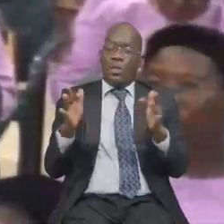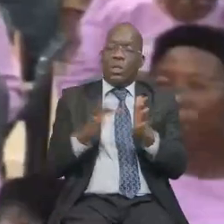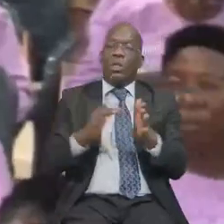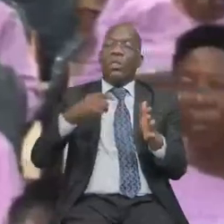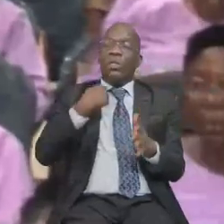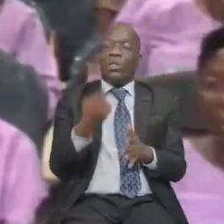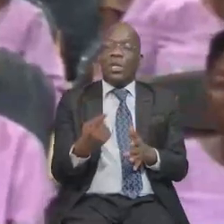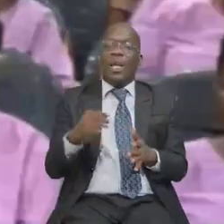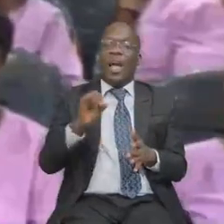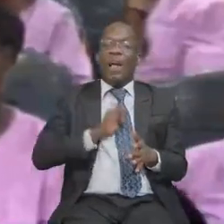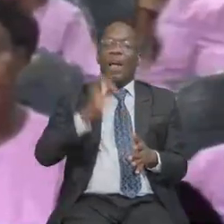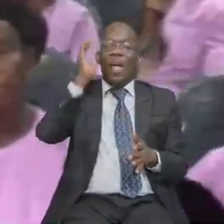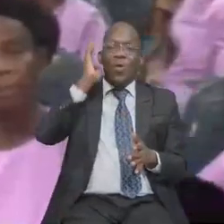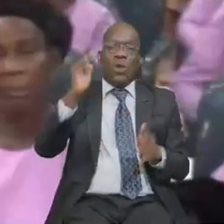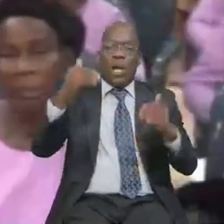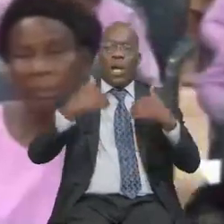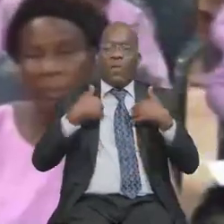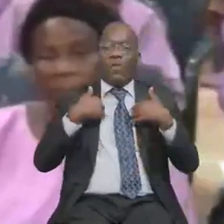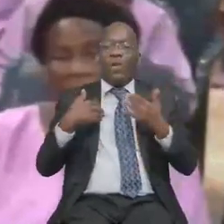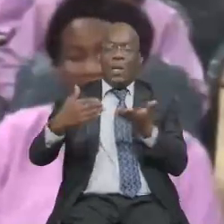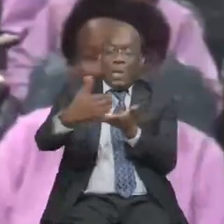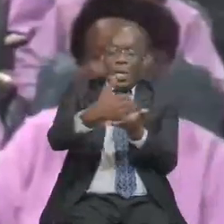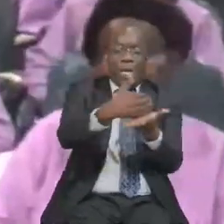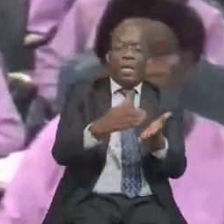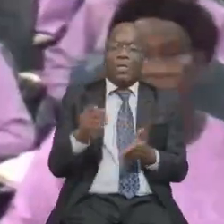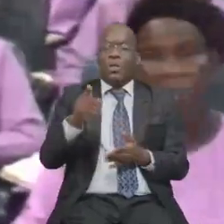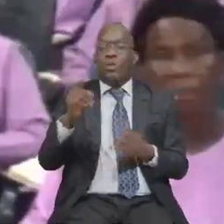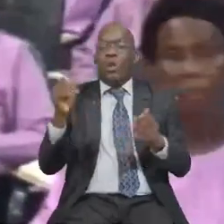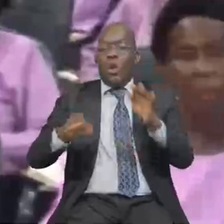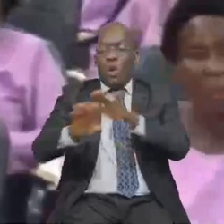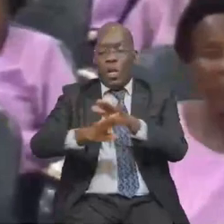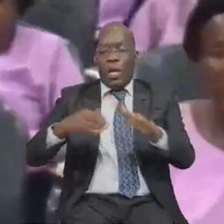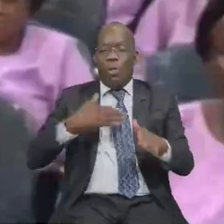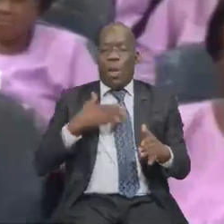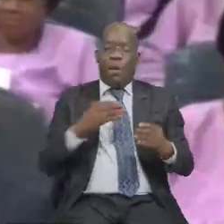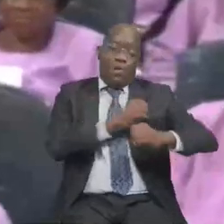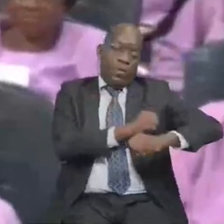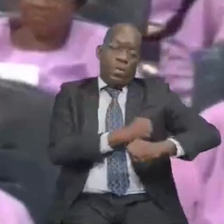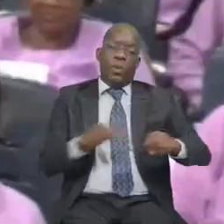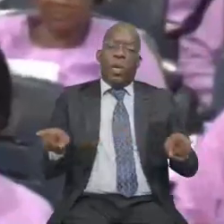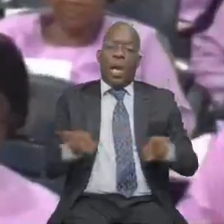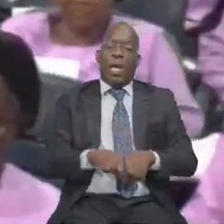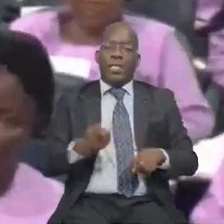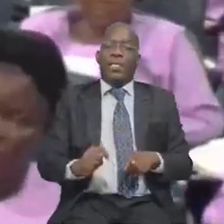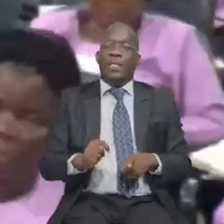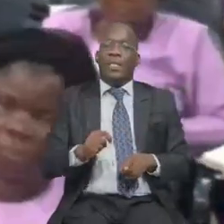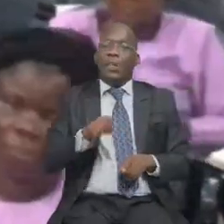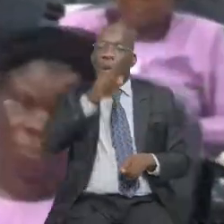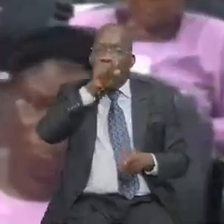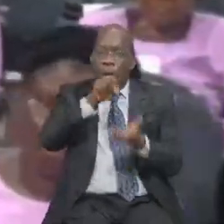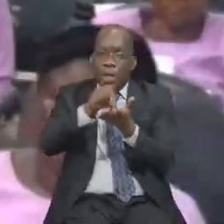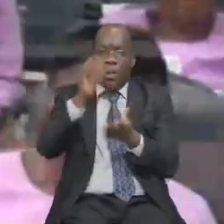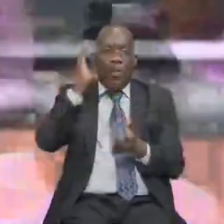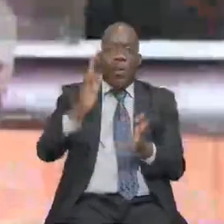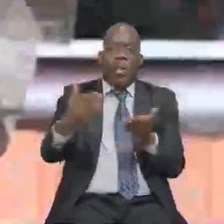j'aurais voulu vous rassembler sous ma protection, comme la poule rassemble ses poussins.